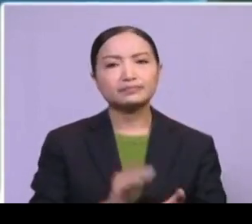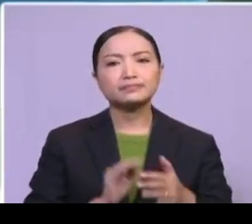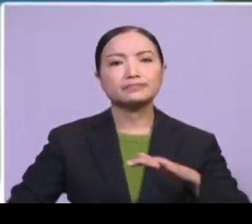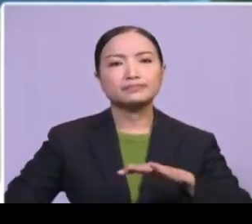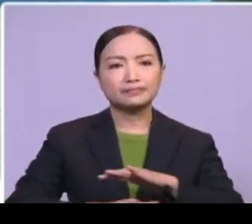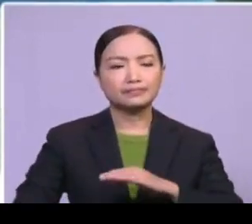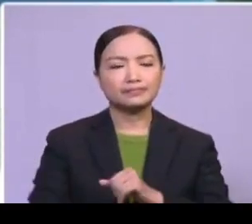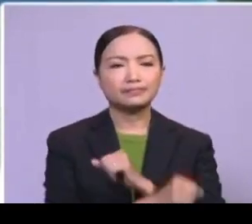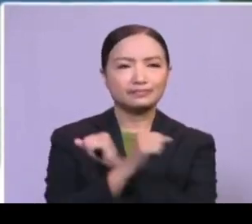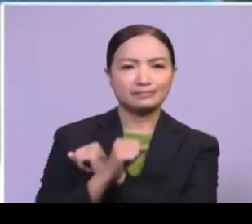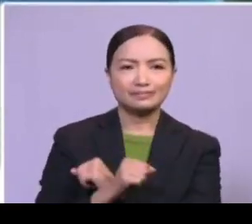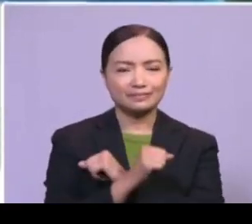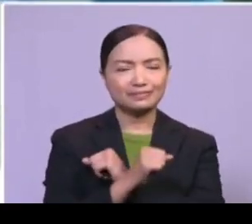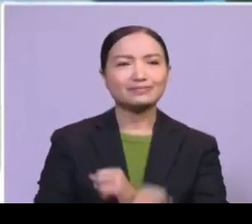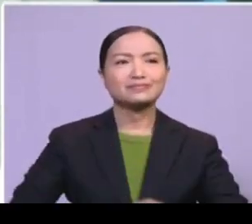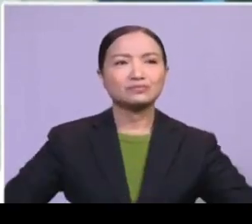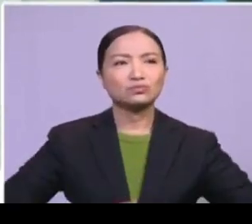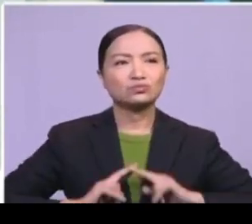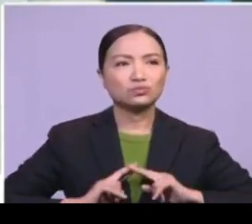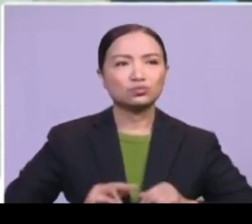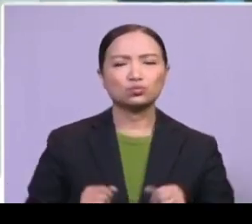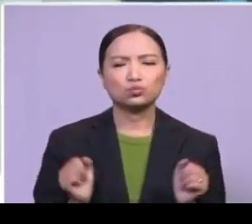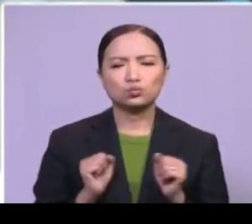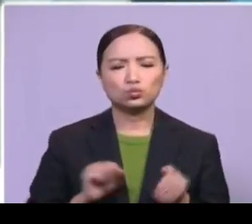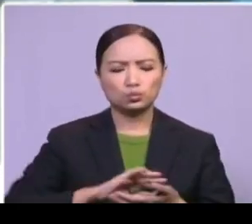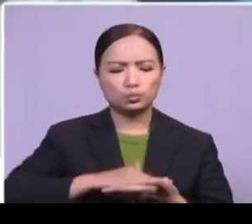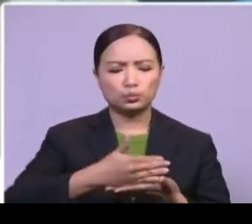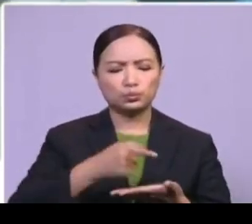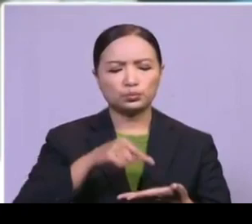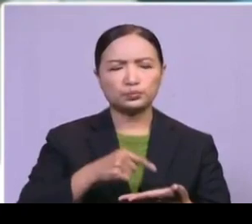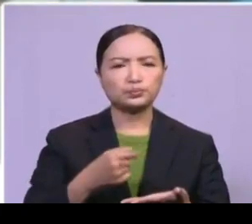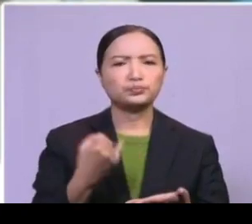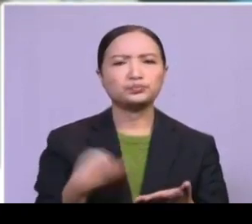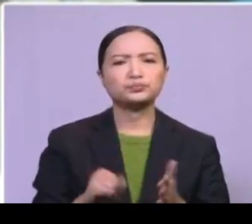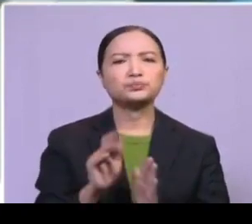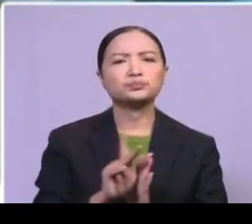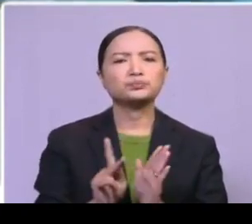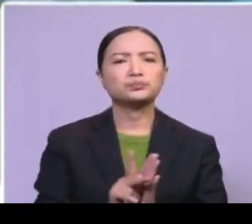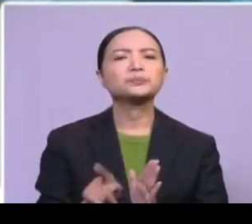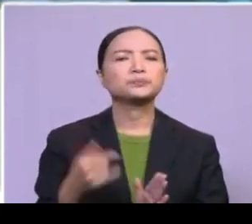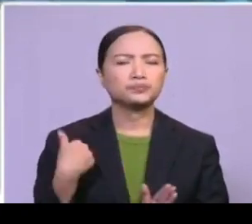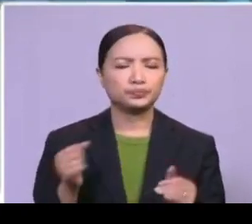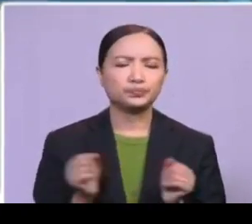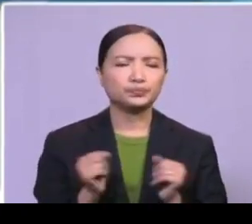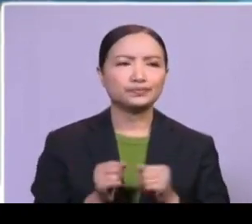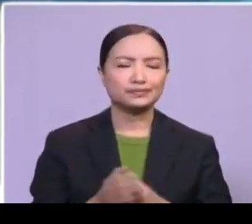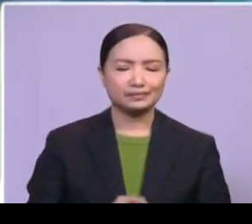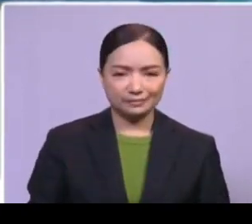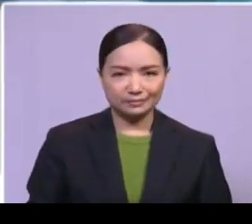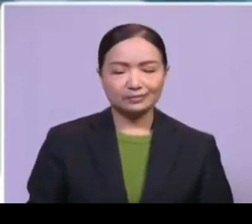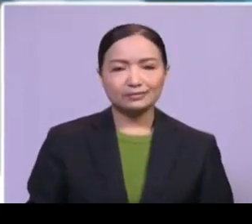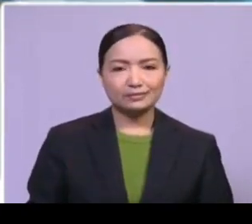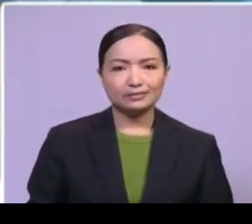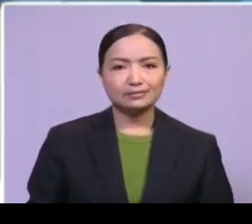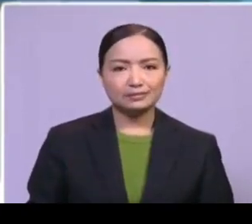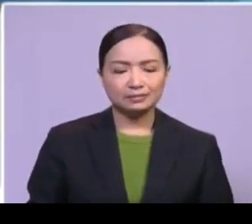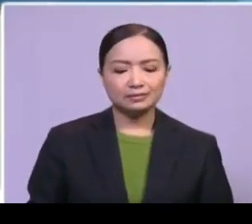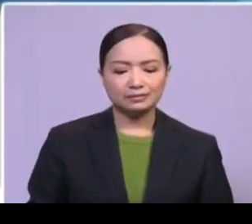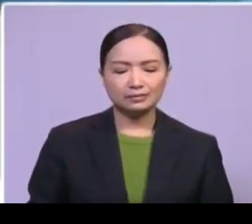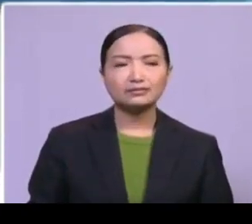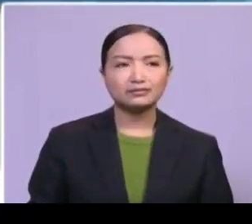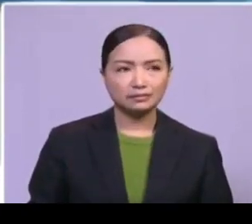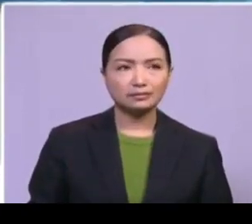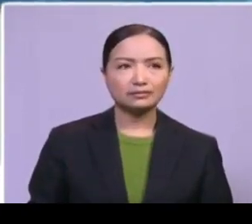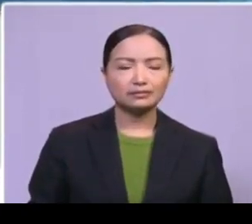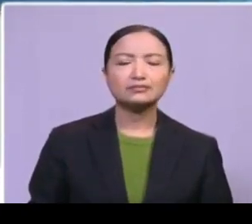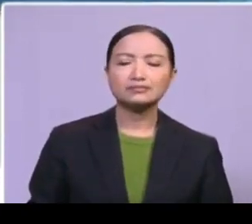กันตัวเองด้วยกลัวบัญชีม้ากลัวอะไรที่ตอนนี้ข่าวกำลังดังก็เลยมาลงประจำวันไว้แล้วก็ติดต่อผู้ที่โอนกลับม